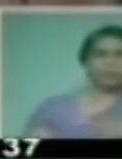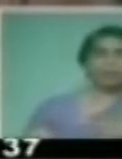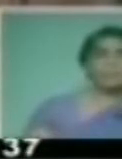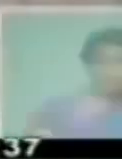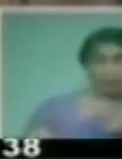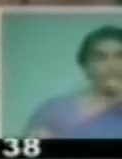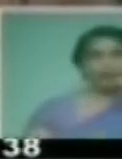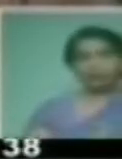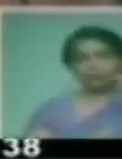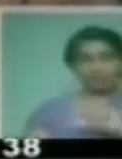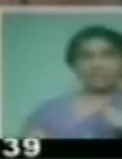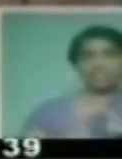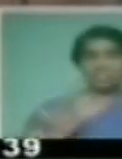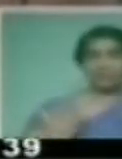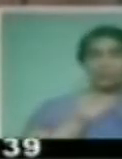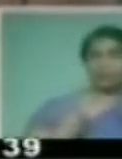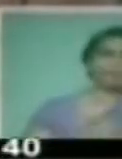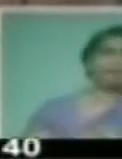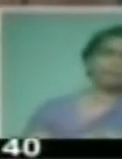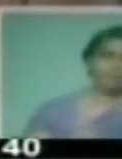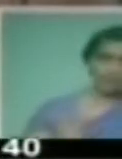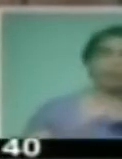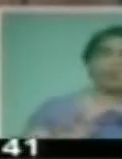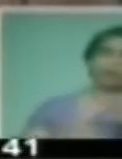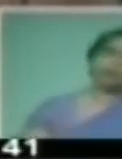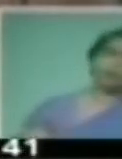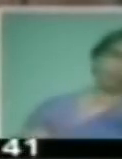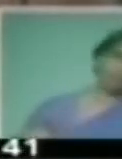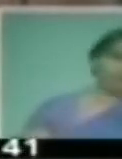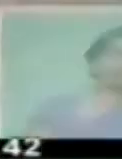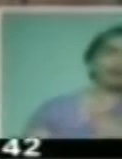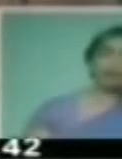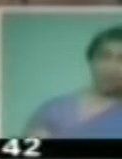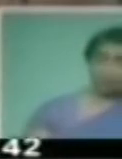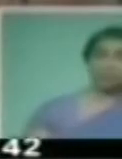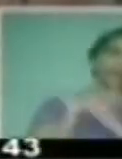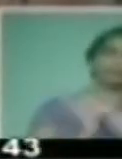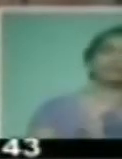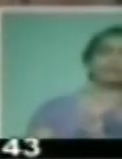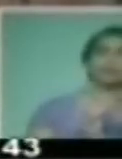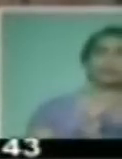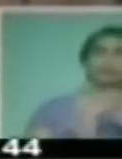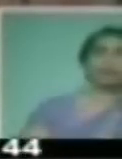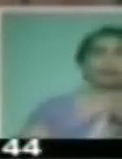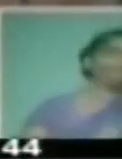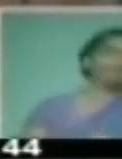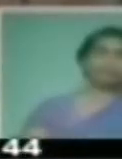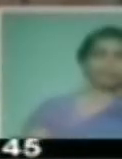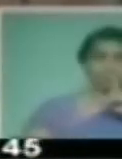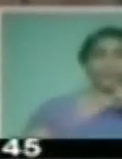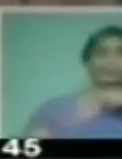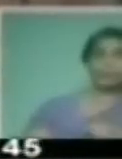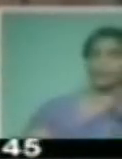மெதுவாகவும் திட்டமிட்ட முறையிலும் பயணிக்கின்றேன். வளமான வாழ்க்கை, சிறந்த எதிர்காலம் போன்றவற்றை விரும்பும் நாட்டின் பெரும்பாலான மக்கள் எனது பயணத்திற்கு